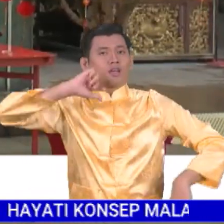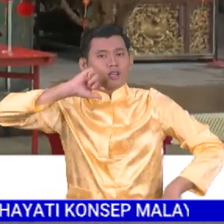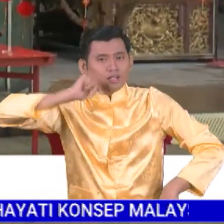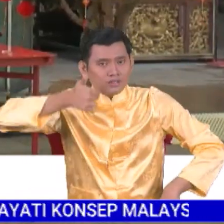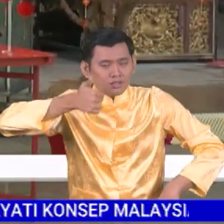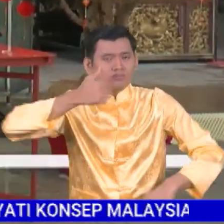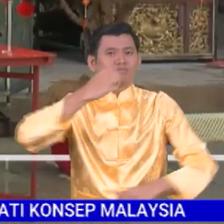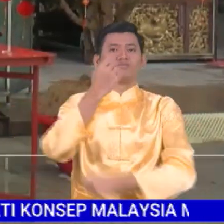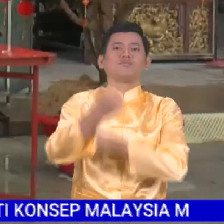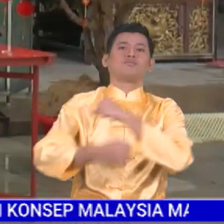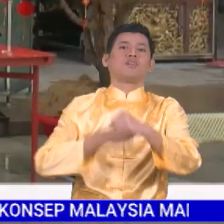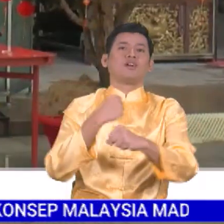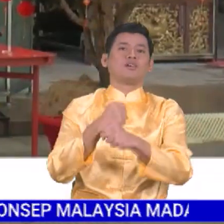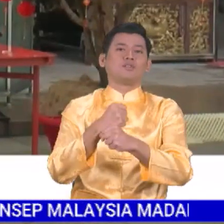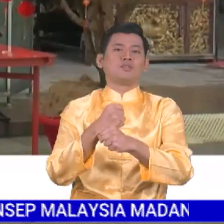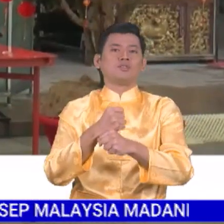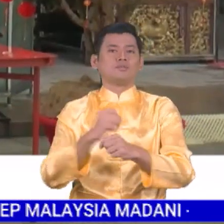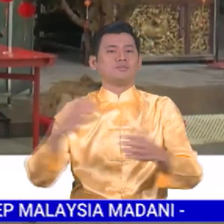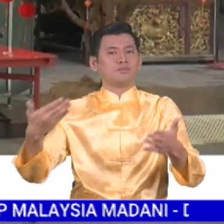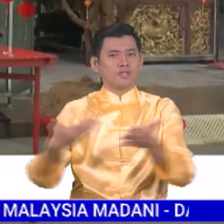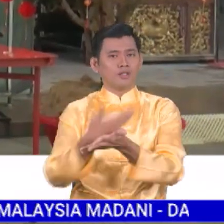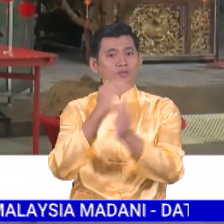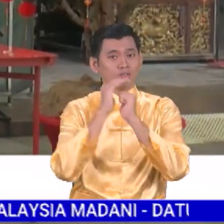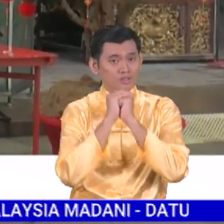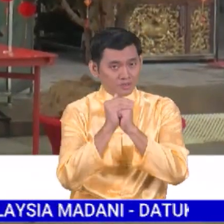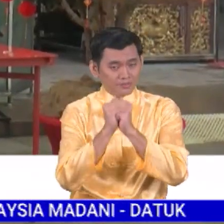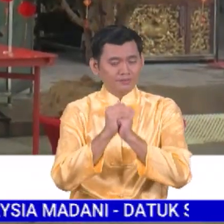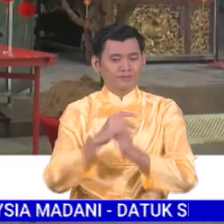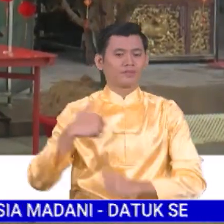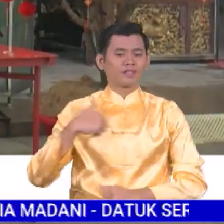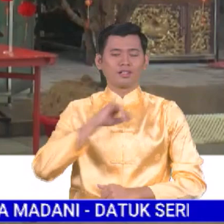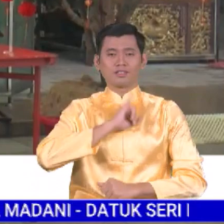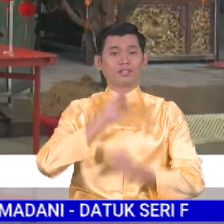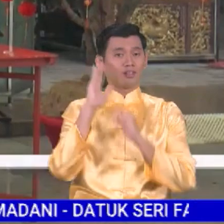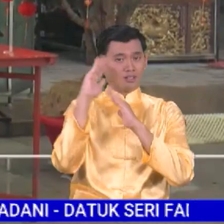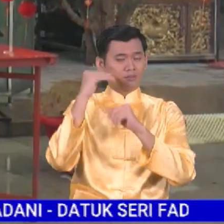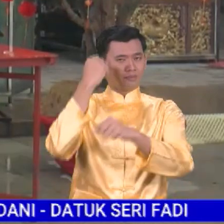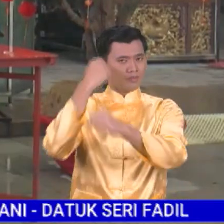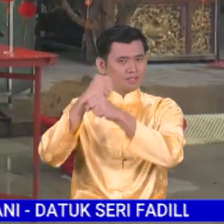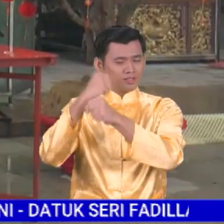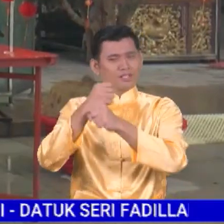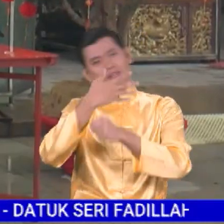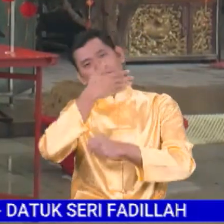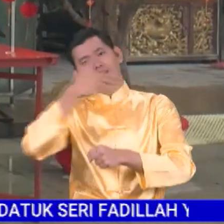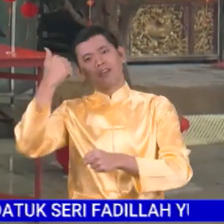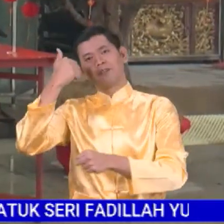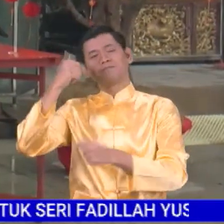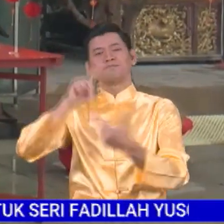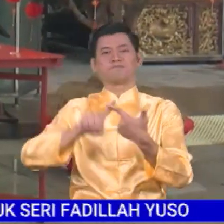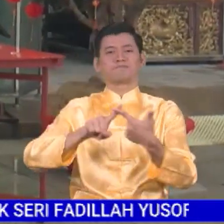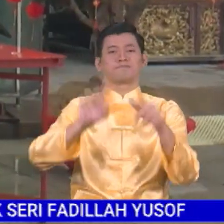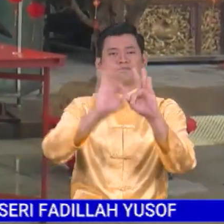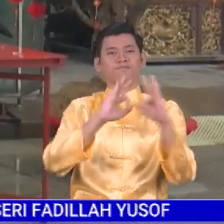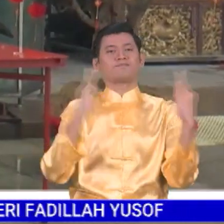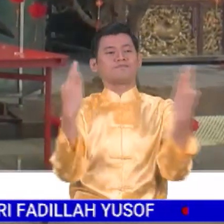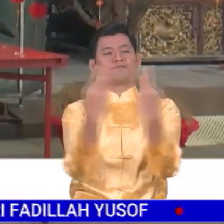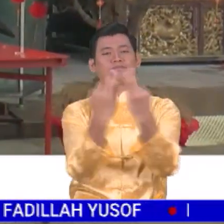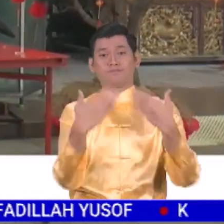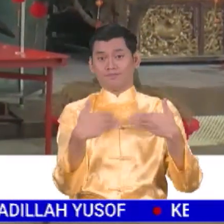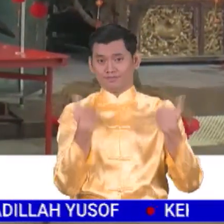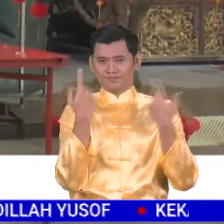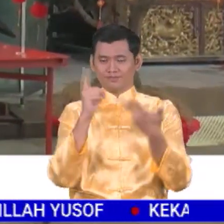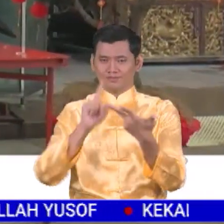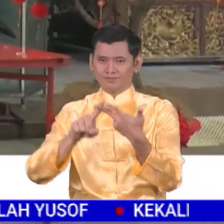baru di China ini saya boleh pekerjaan lebih bagus. Lepas tu keluarga semua dan